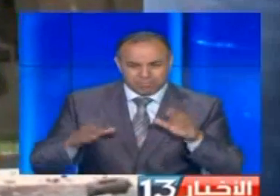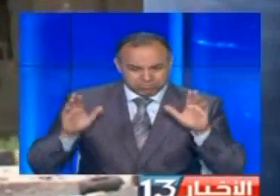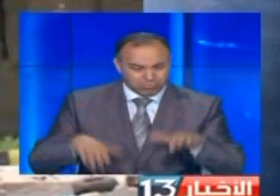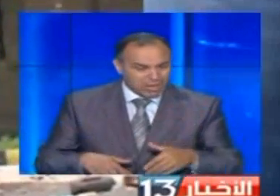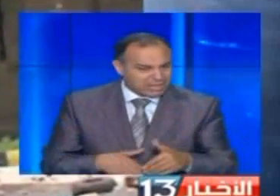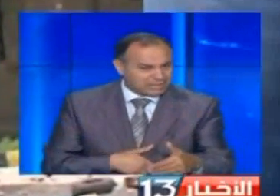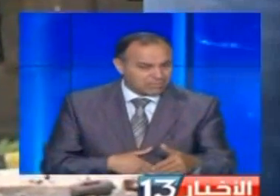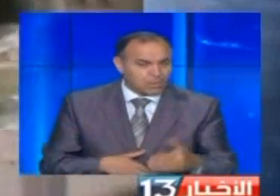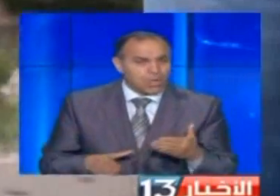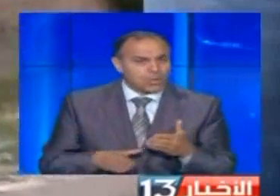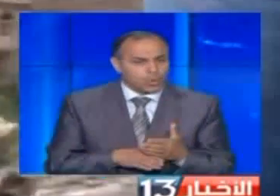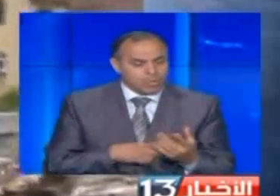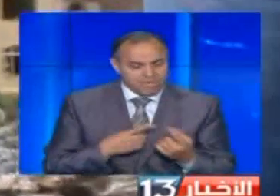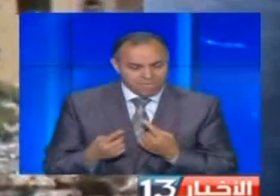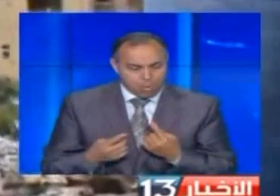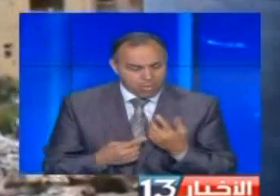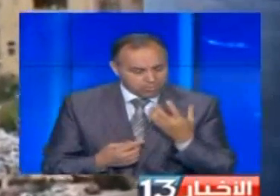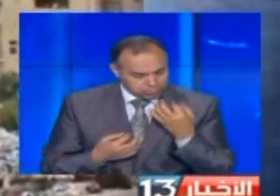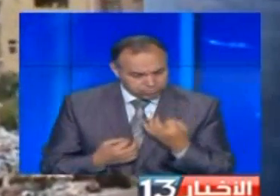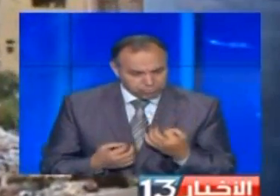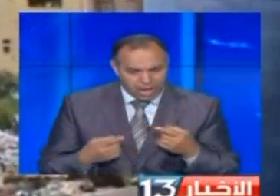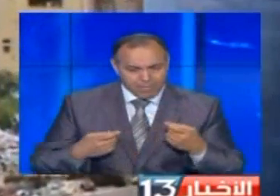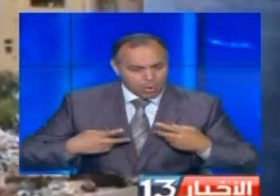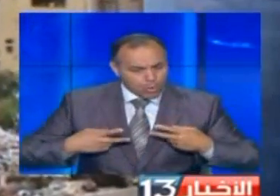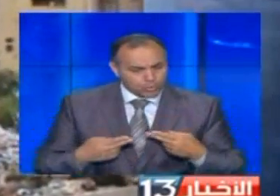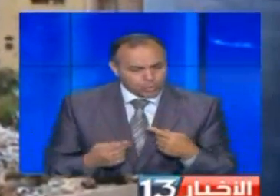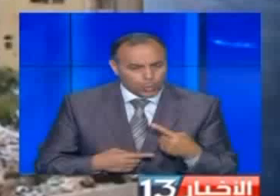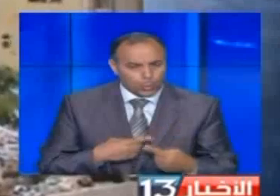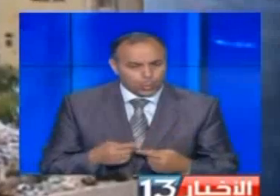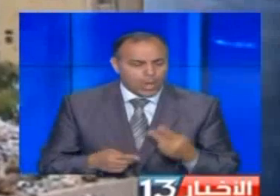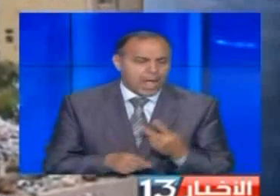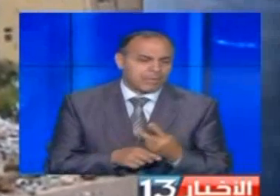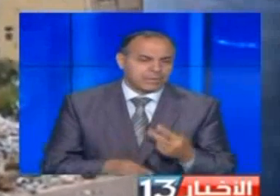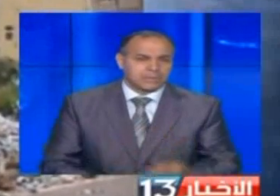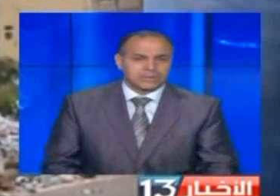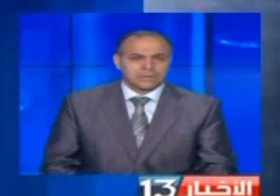الهاوية والدخول في مفاوضات جدية لإنهاء الحرب المستمرة منذ 2 عامين.